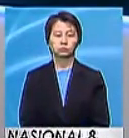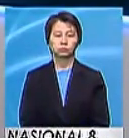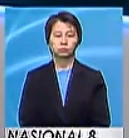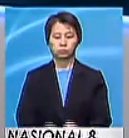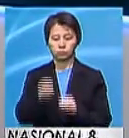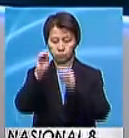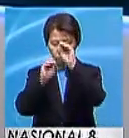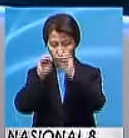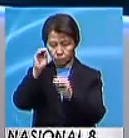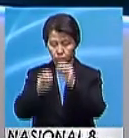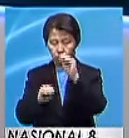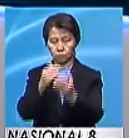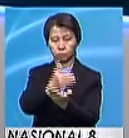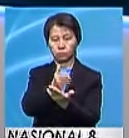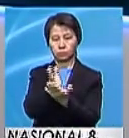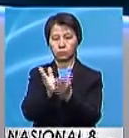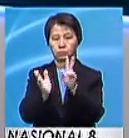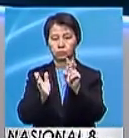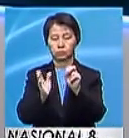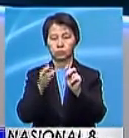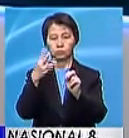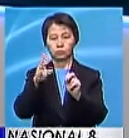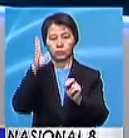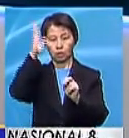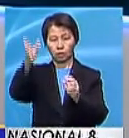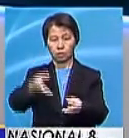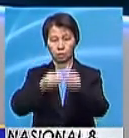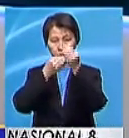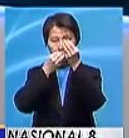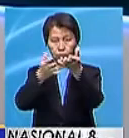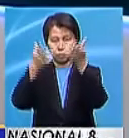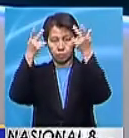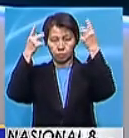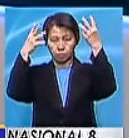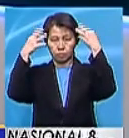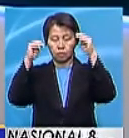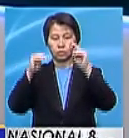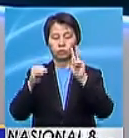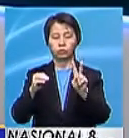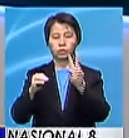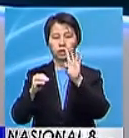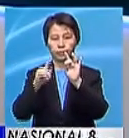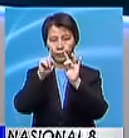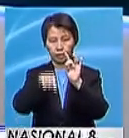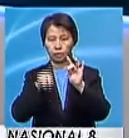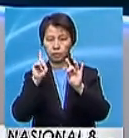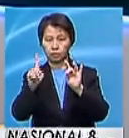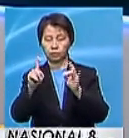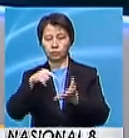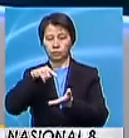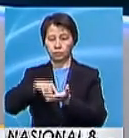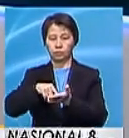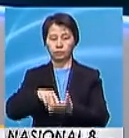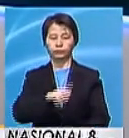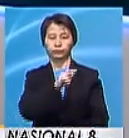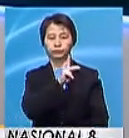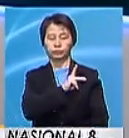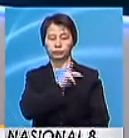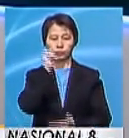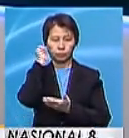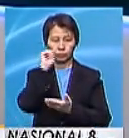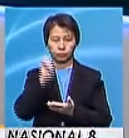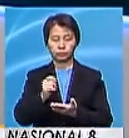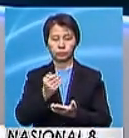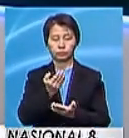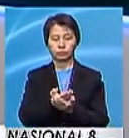Pengubah suaian bajet 2016 akan diumum Perdana Menteri Dato' Sri Najib Tun Razak 28 Januari ini. Ketua Setiausaha Perbendaraan